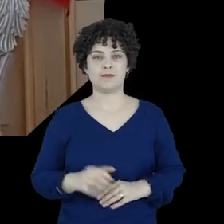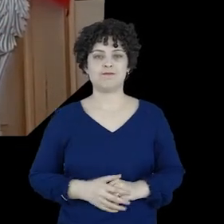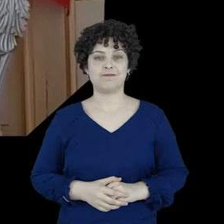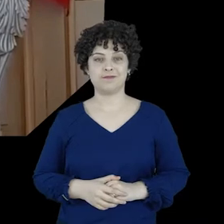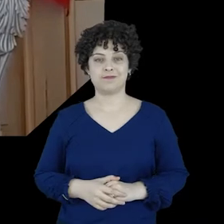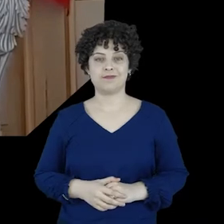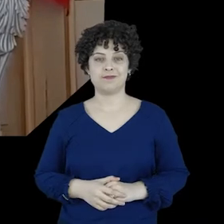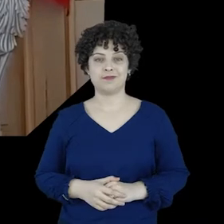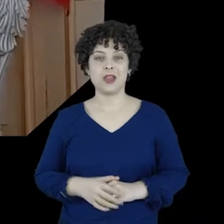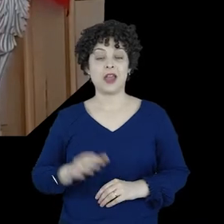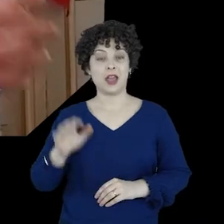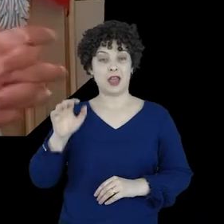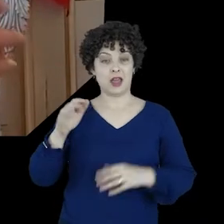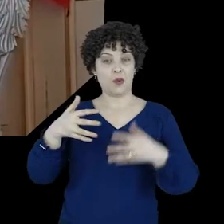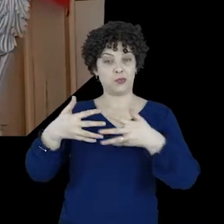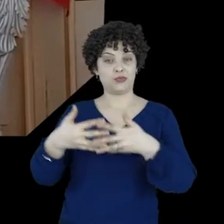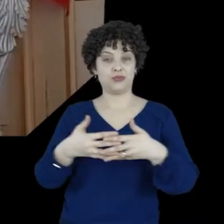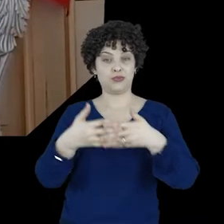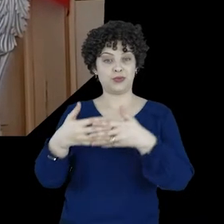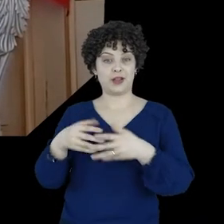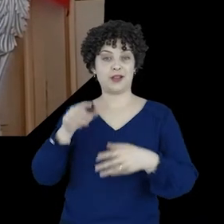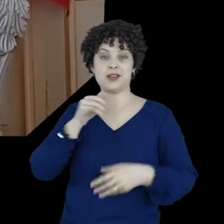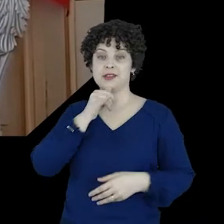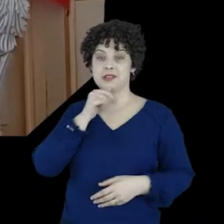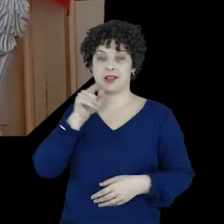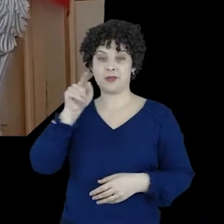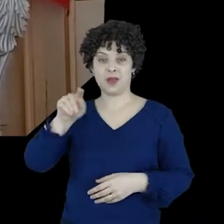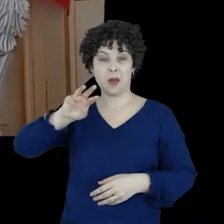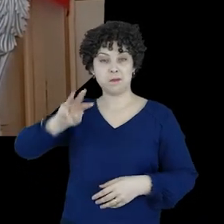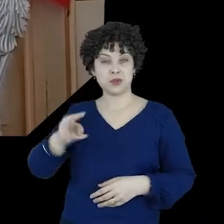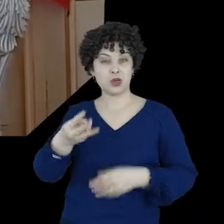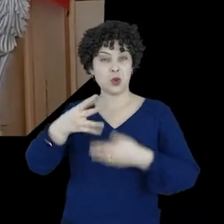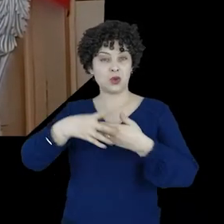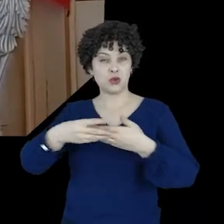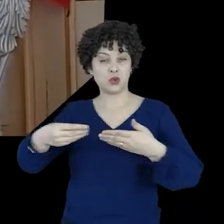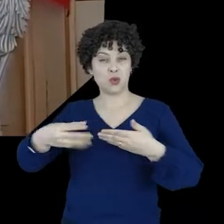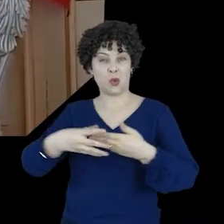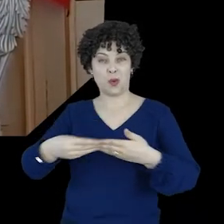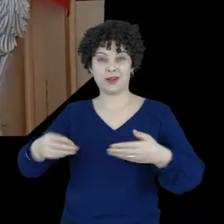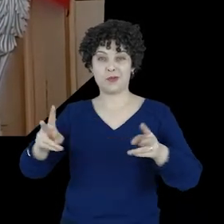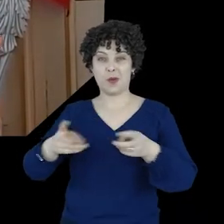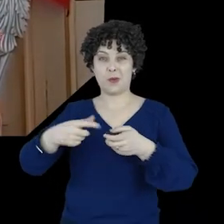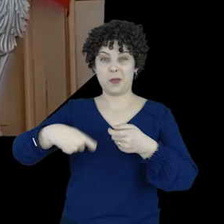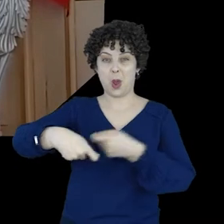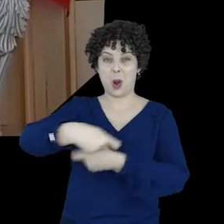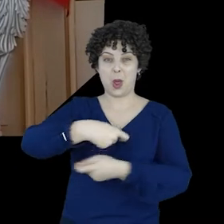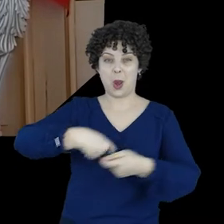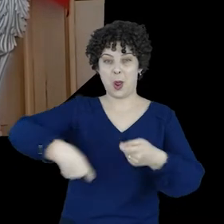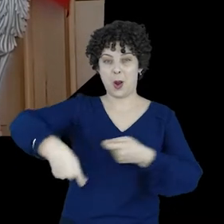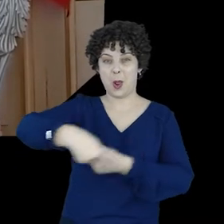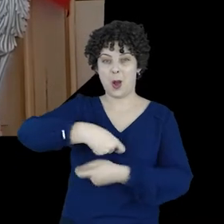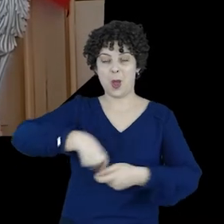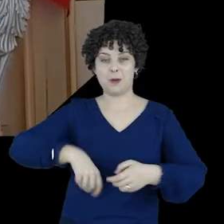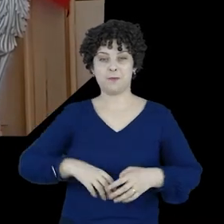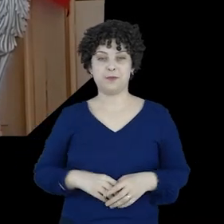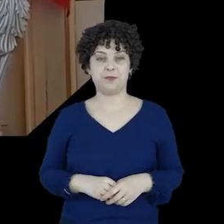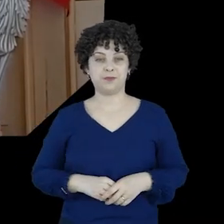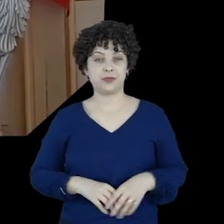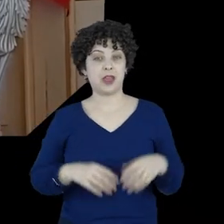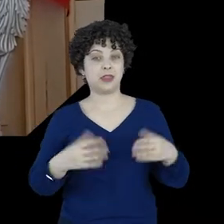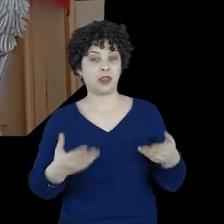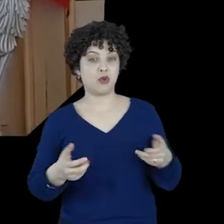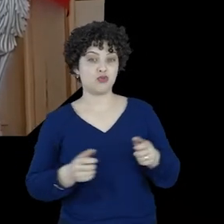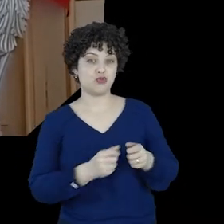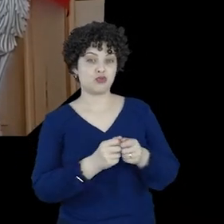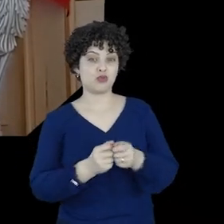d'euros de revenus. On le sait d'ailleurs sur certains cas aux États-Unis, par exemple, des dizaines de millions de dollars de revenus. Et